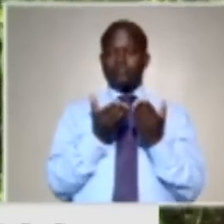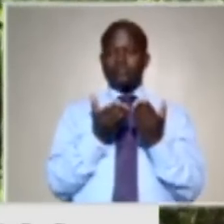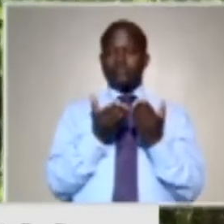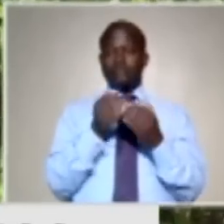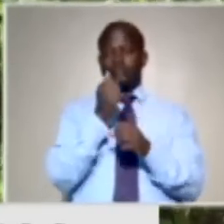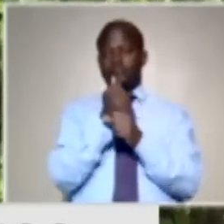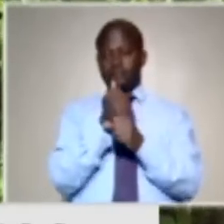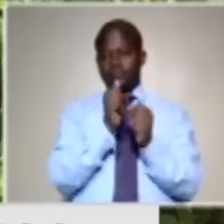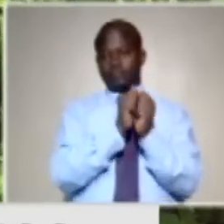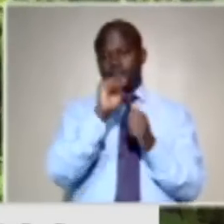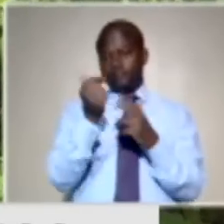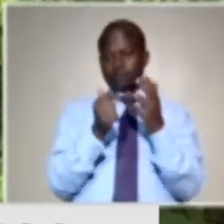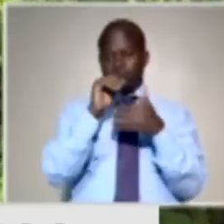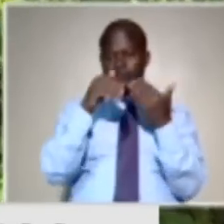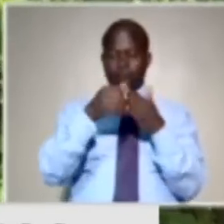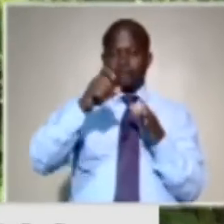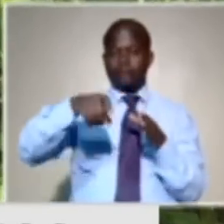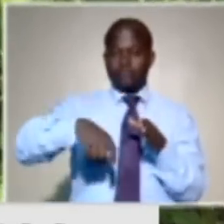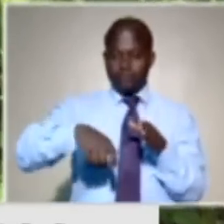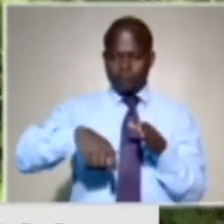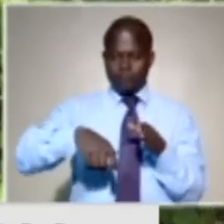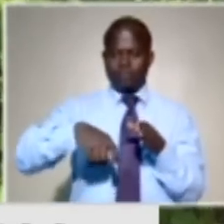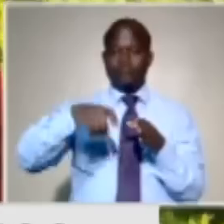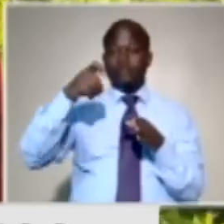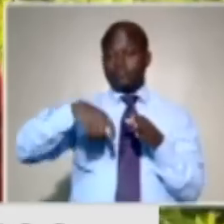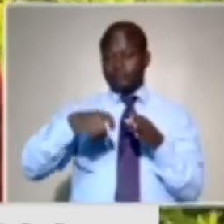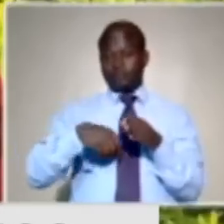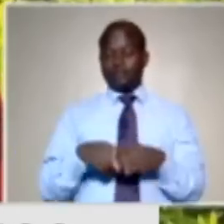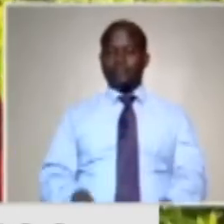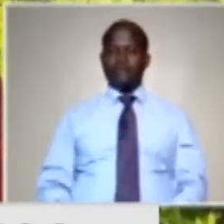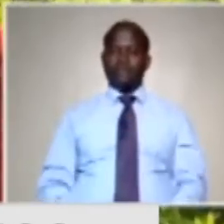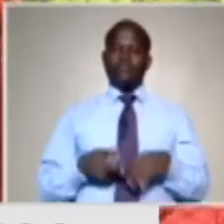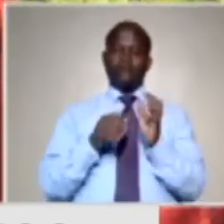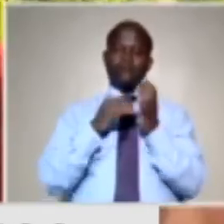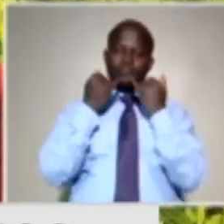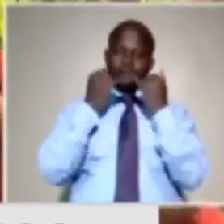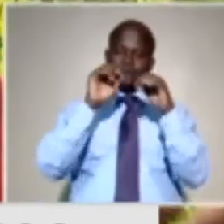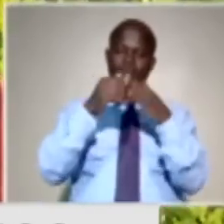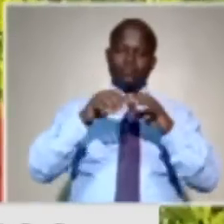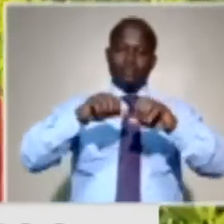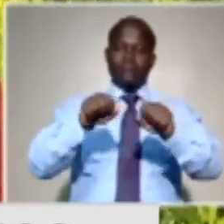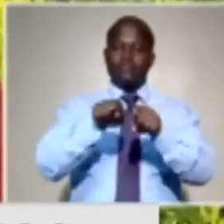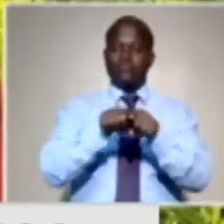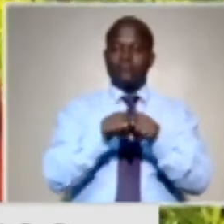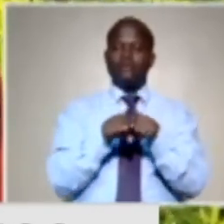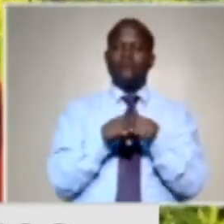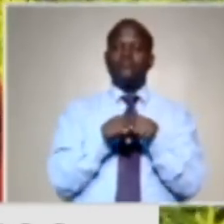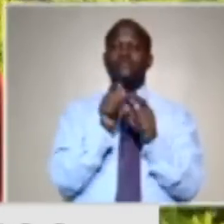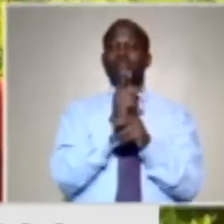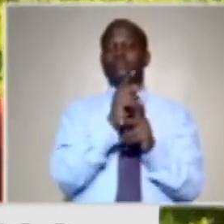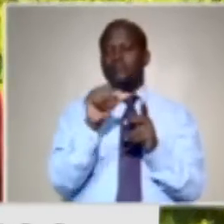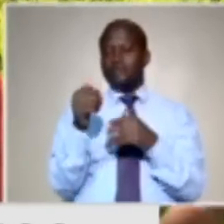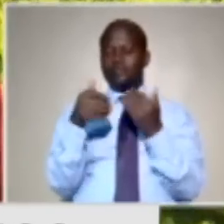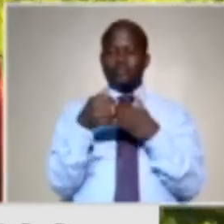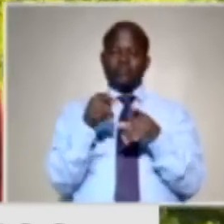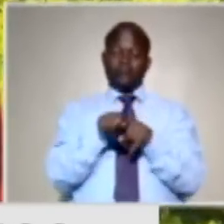ndamukora nk'iby'abandi bana bose bakenerwa bakenera kandi nakubwiye ngo namufata nk'uko nafashe nafata uw'abandi